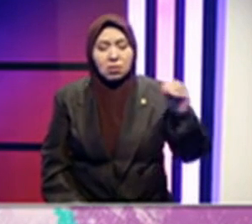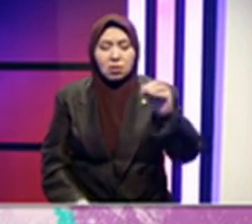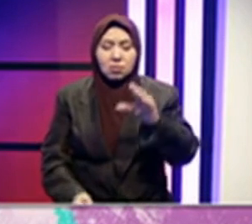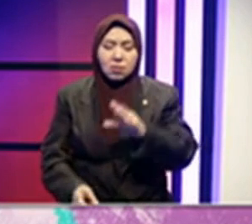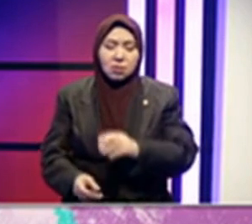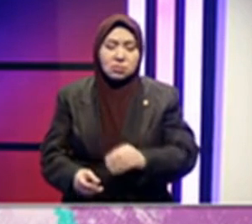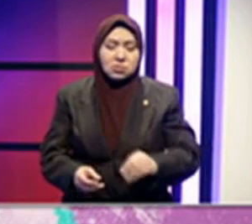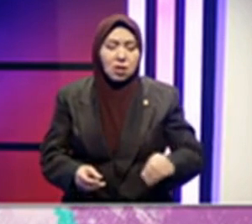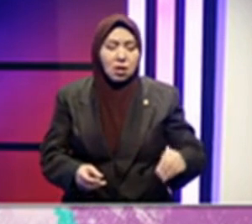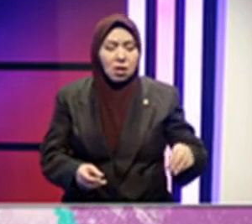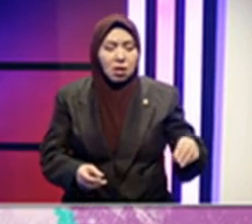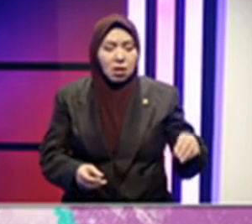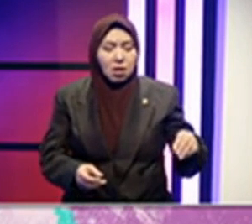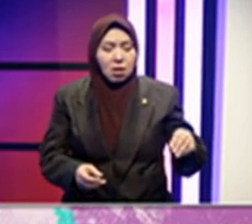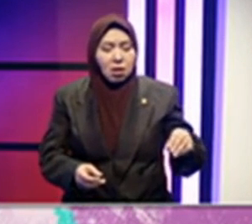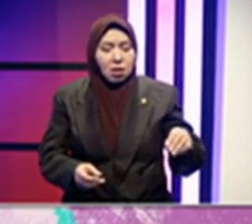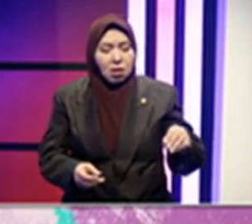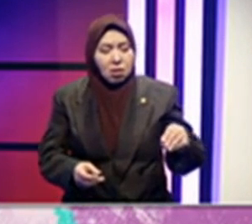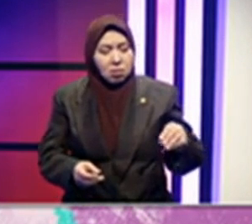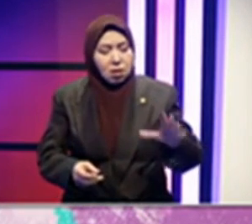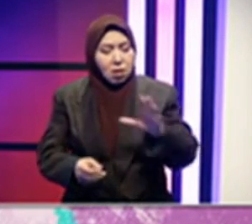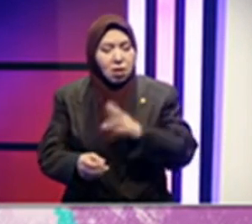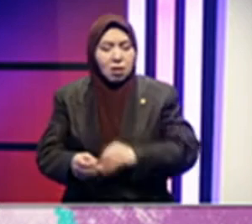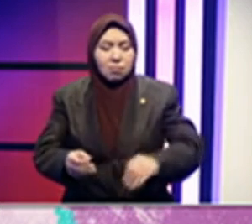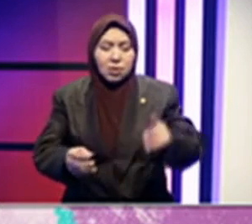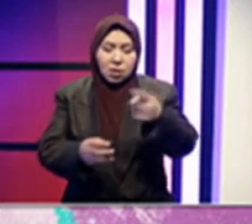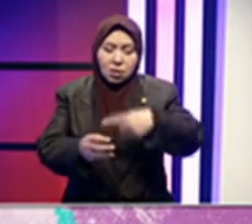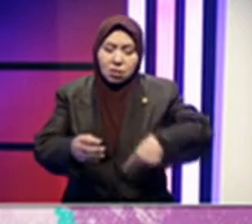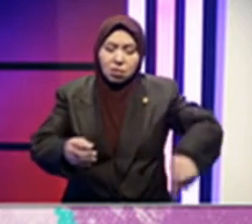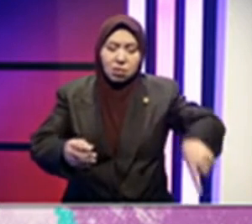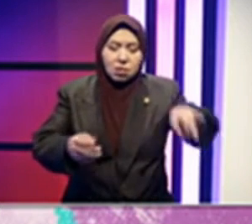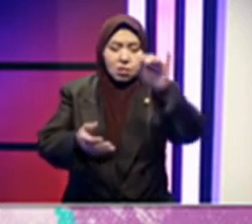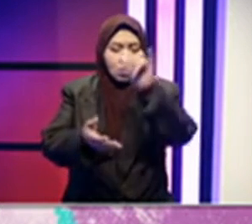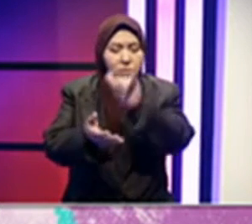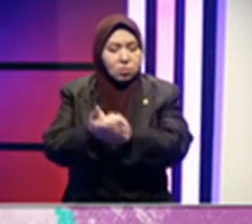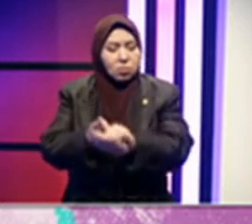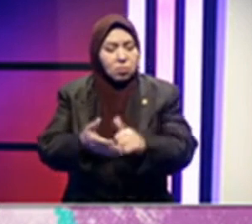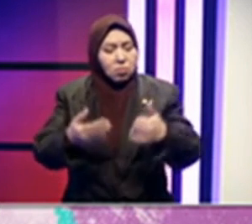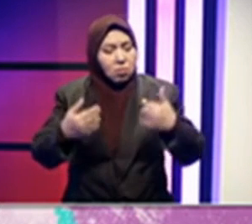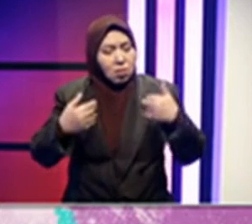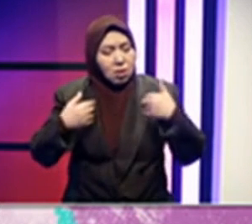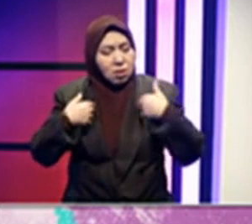فضرب الرقاب حتى إذا